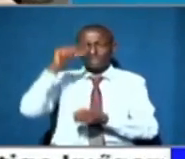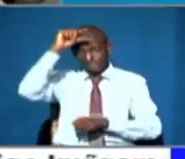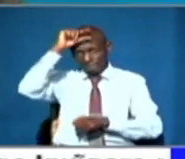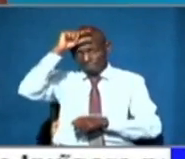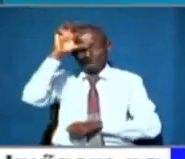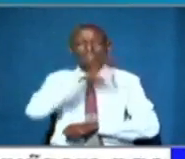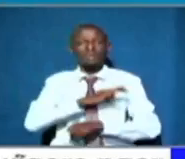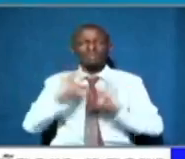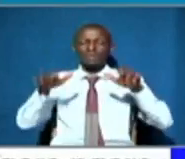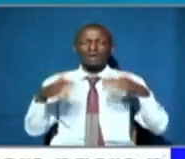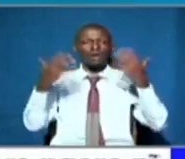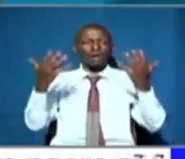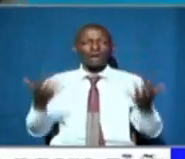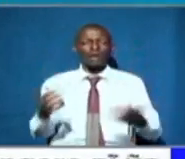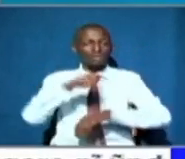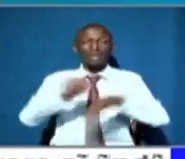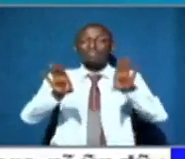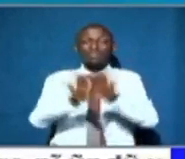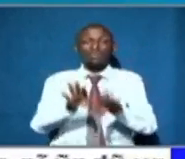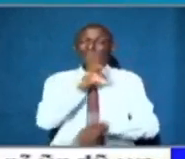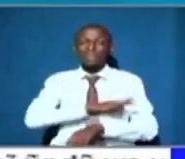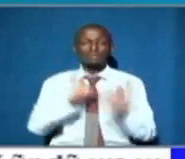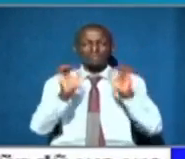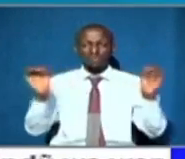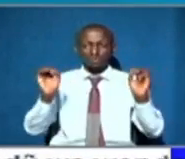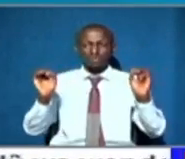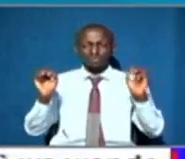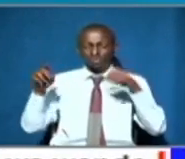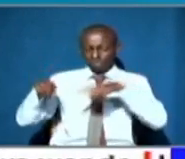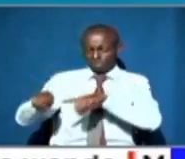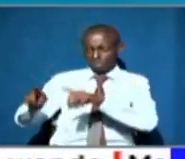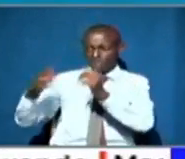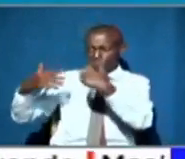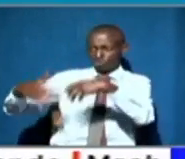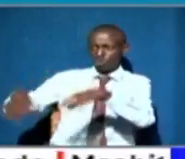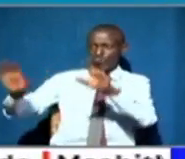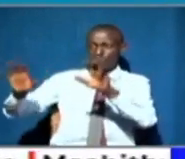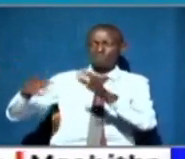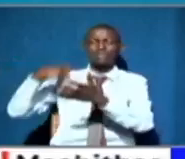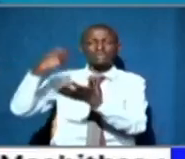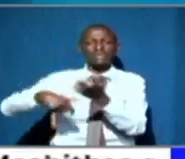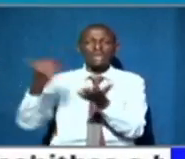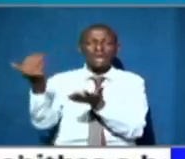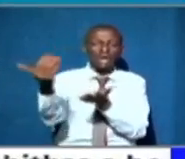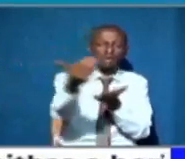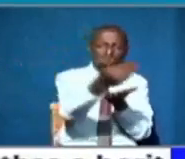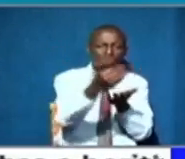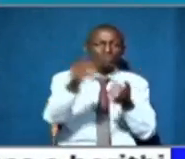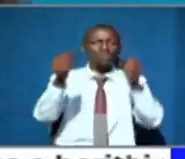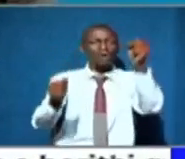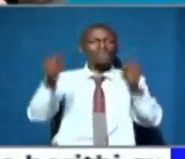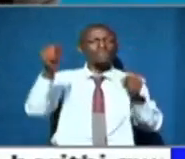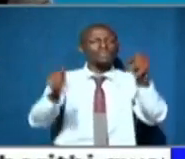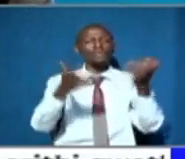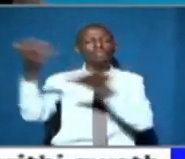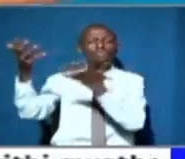faidika na kieto higeire. Hatie kedo, kuwaje niwe rathi hadhara. Igoti dede ya rogo tagari yodhe, makari mashugodhi ya nagoshoka. Hatie